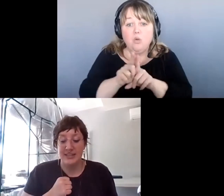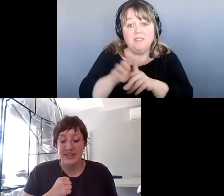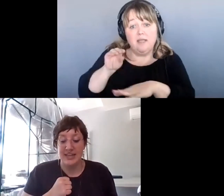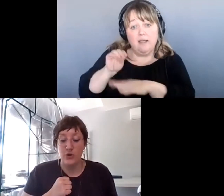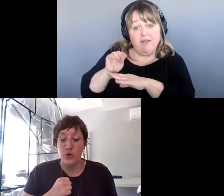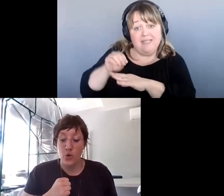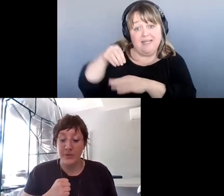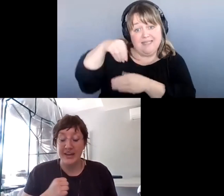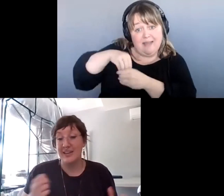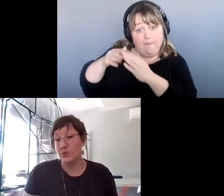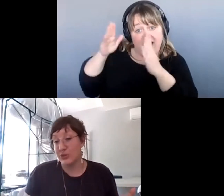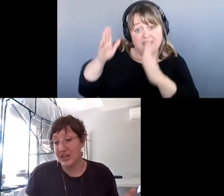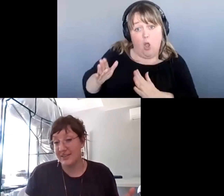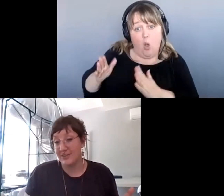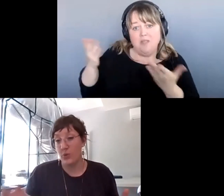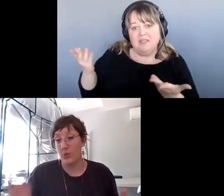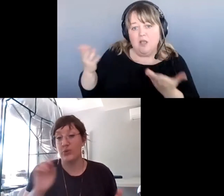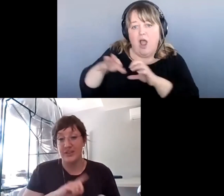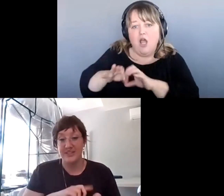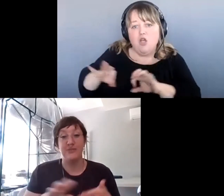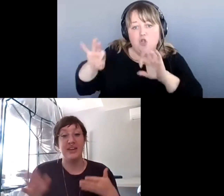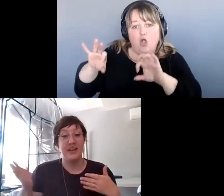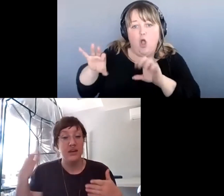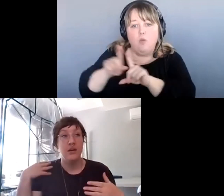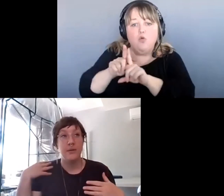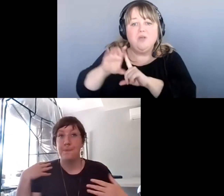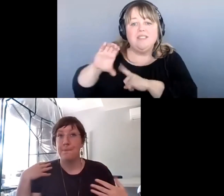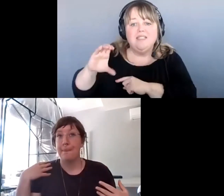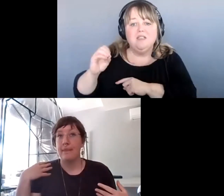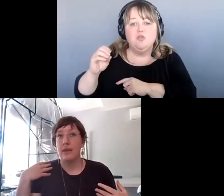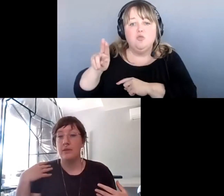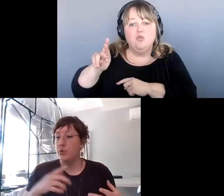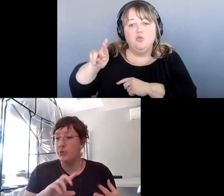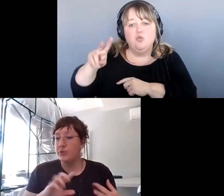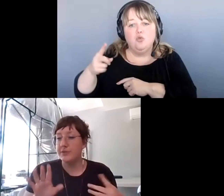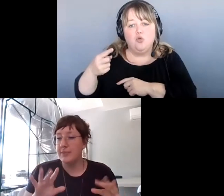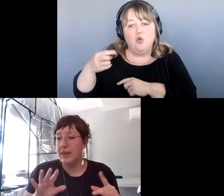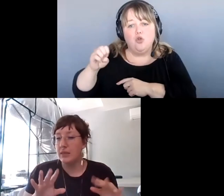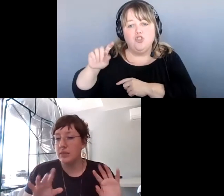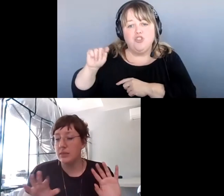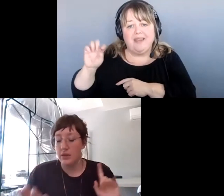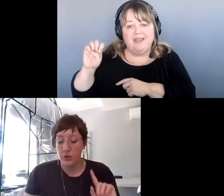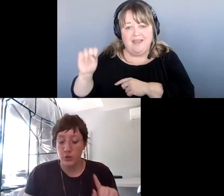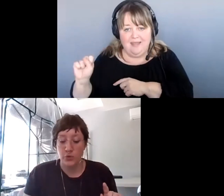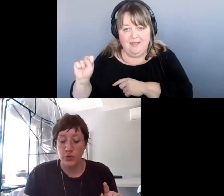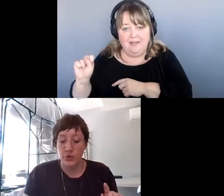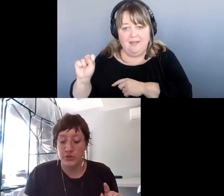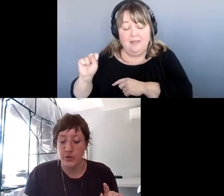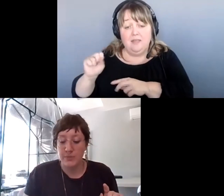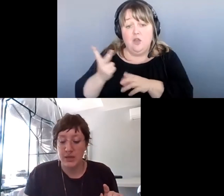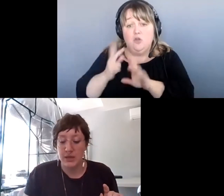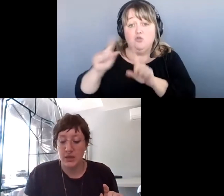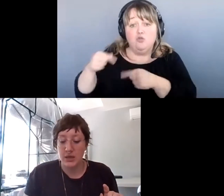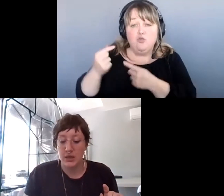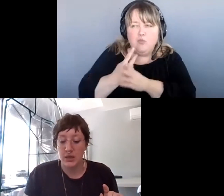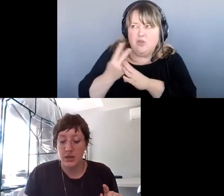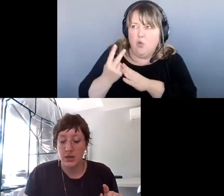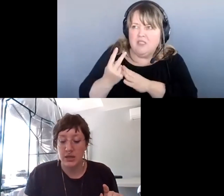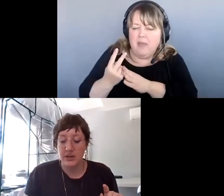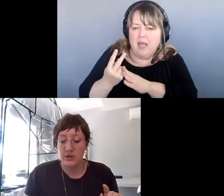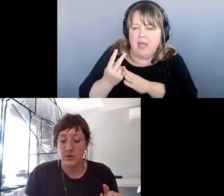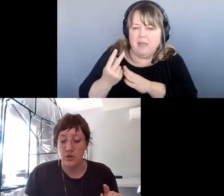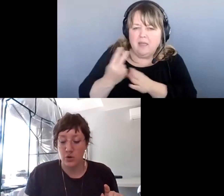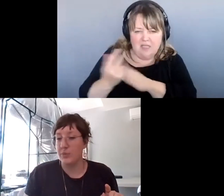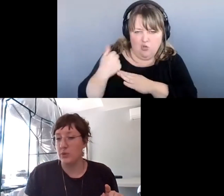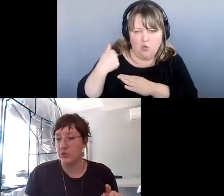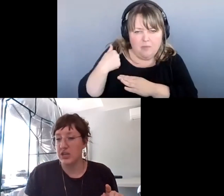l'intérieur, c'est les concombres et les courgettes. Donc, ça fait 2 semaines qu'on a semé